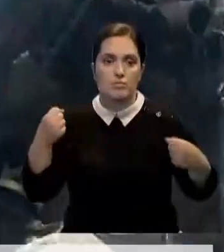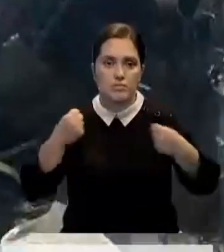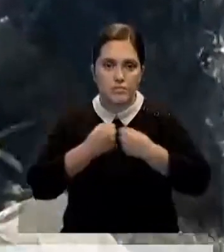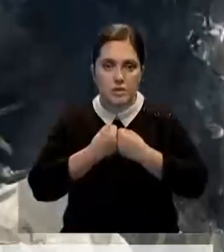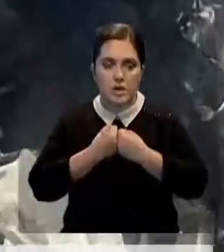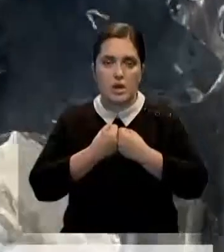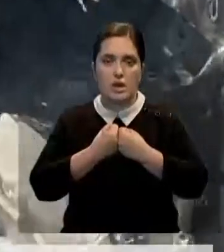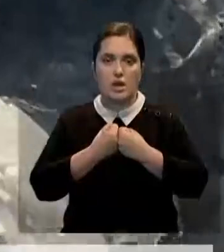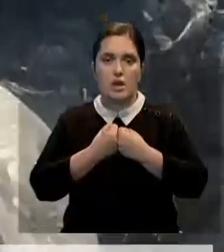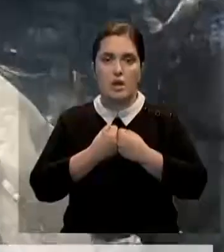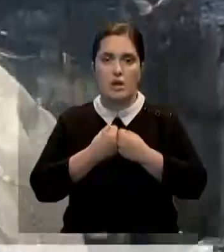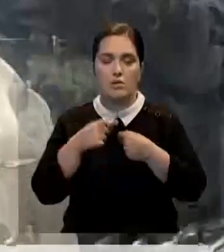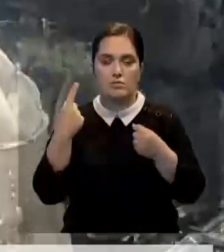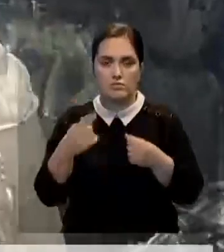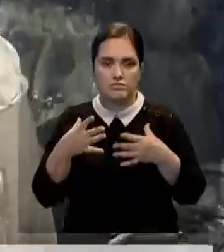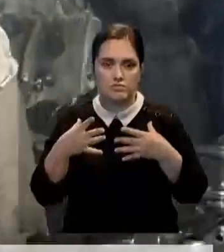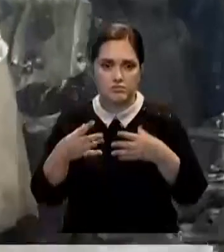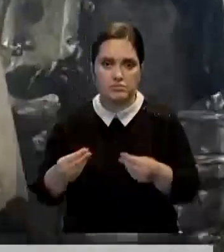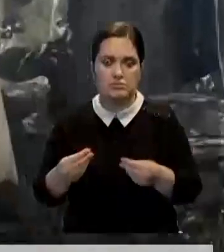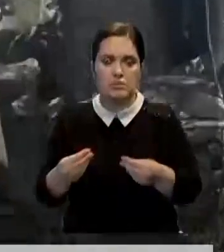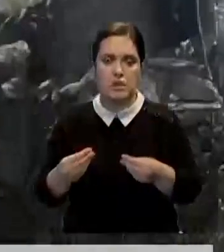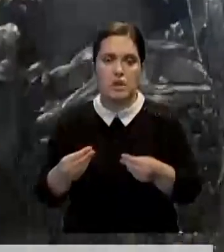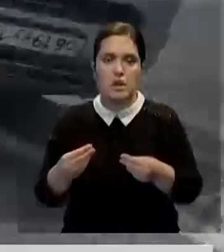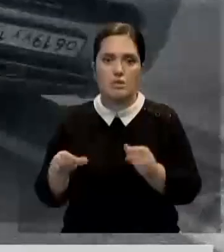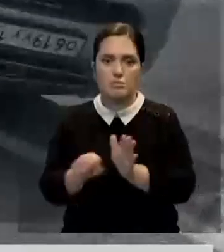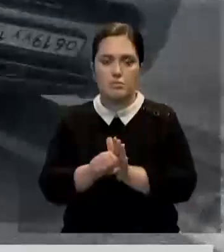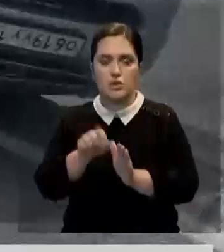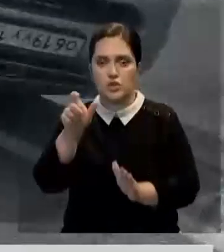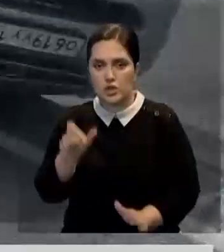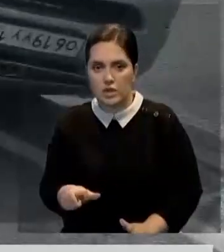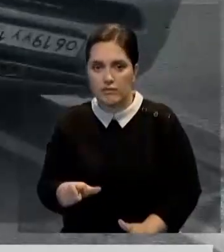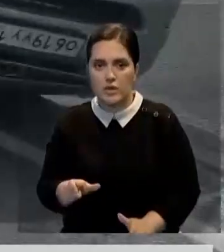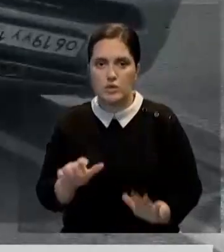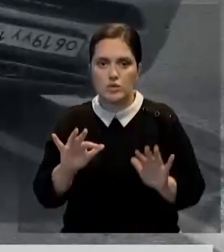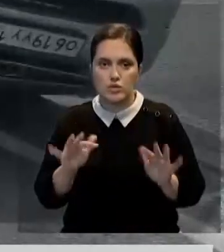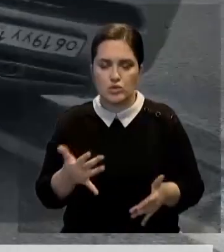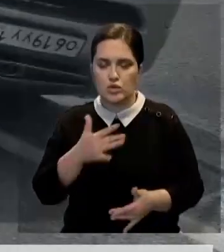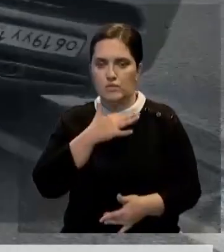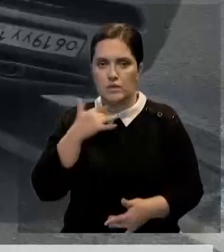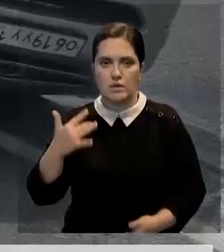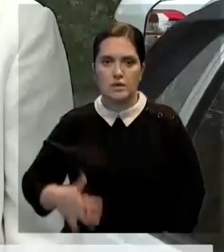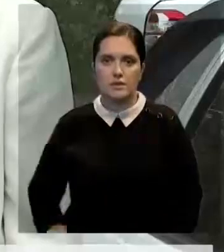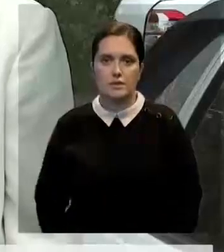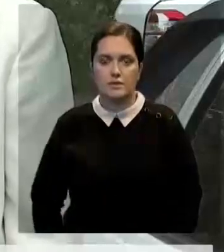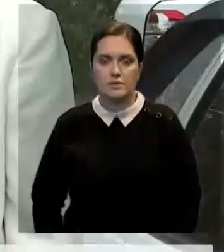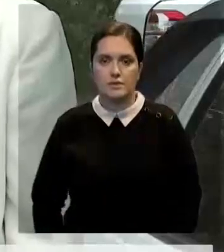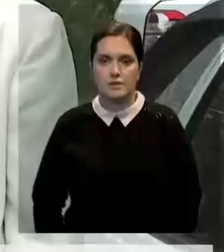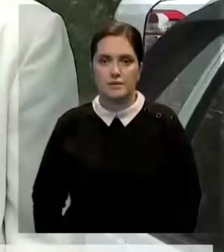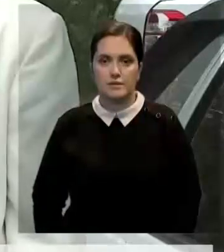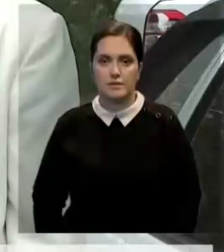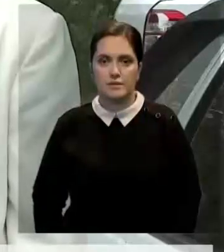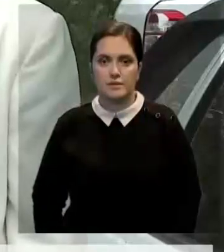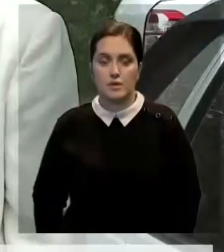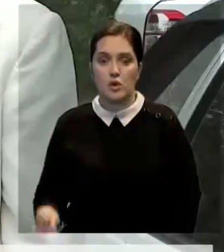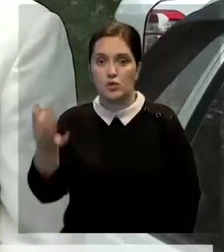такой силой, что от автомашины осталась лишь груда металла. Погиб человек. И этот случай не единственный. В последнее время